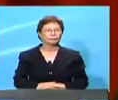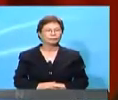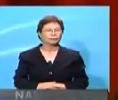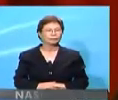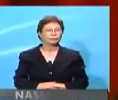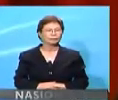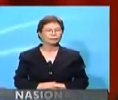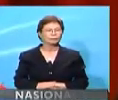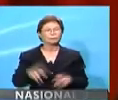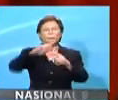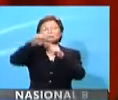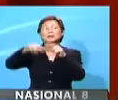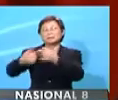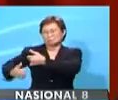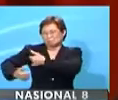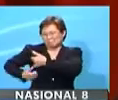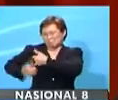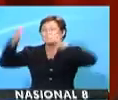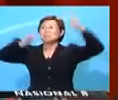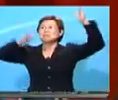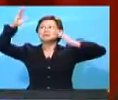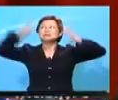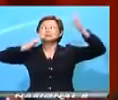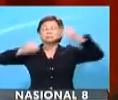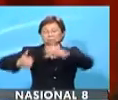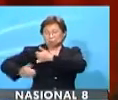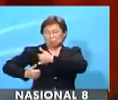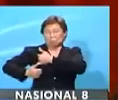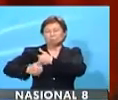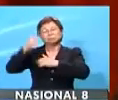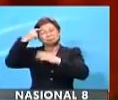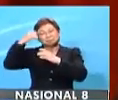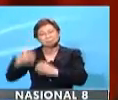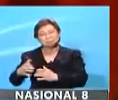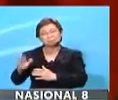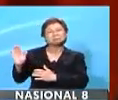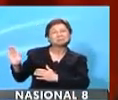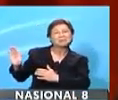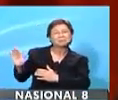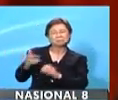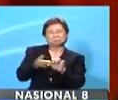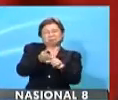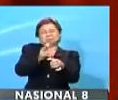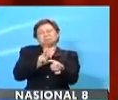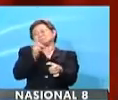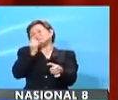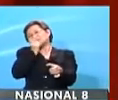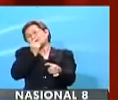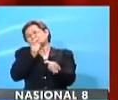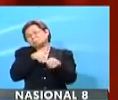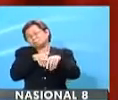Oleh itu, apabila Angkatan Tentera Malaysia membuat keputusan menarik diri,